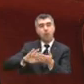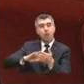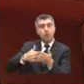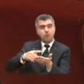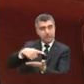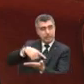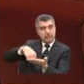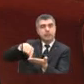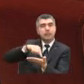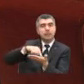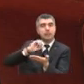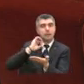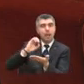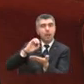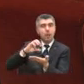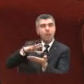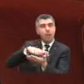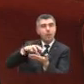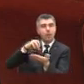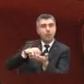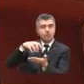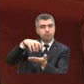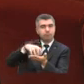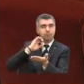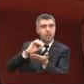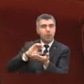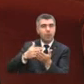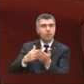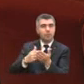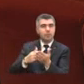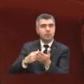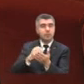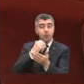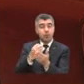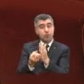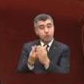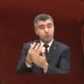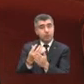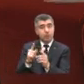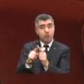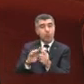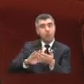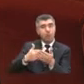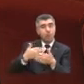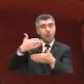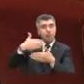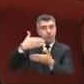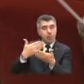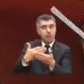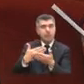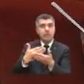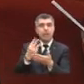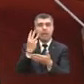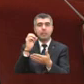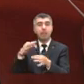المحكمه كلها. حنا كنديروا بعض الاشياء حنا بولتناها ودابا كنسيروها. دابا الحفظ كنبقاو نبنيو 20 30 مليون درهم باش